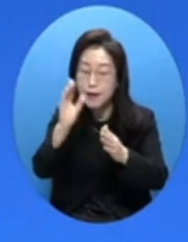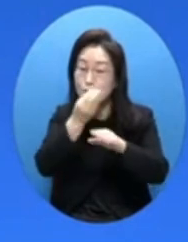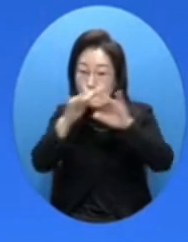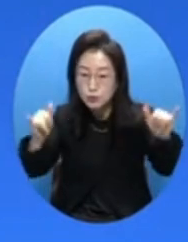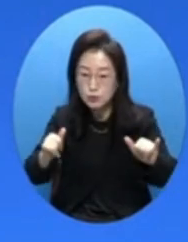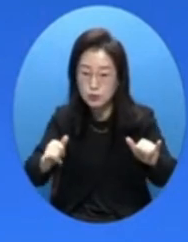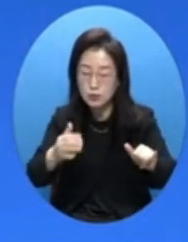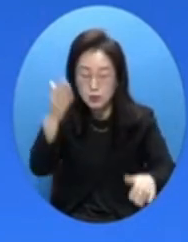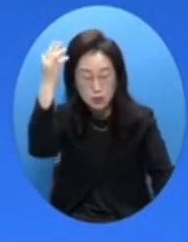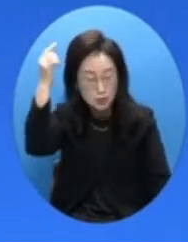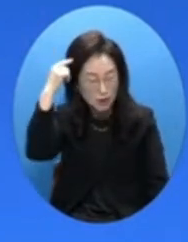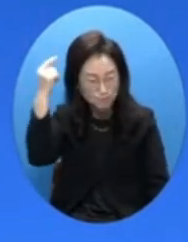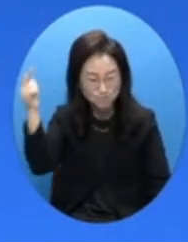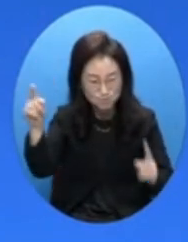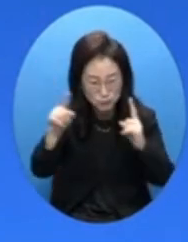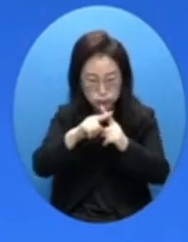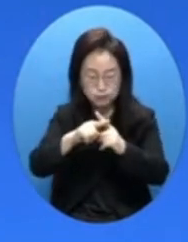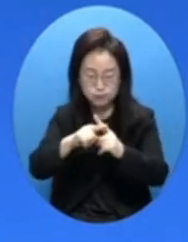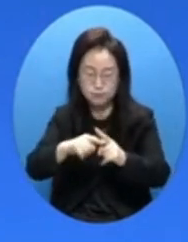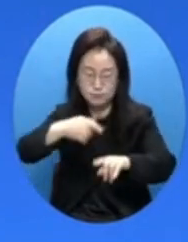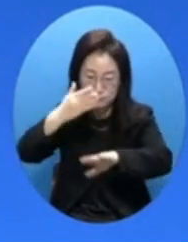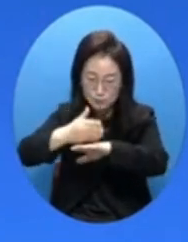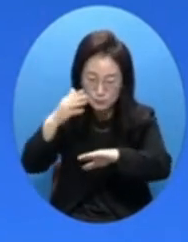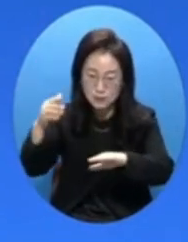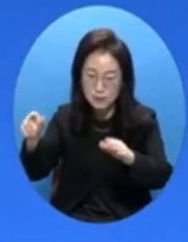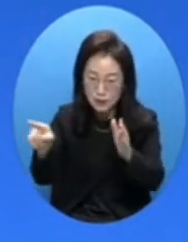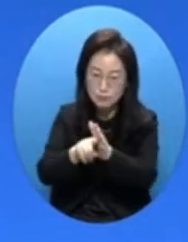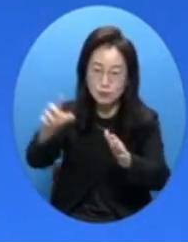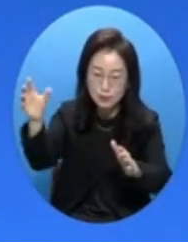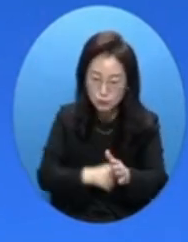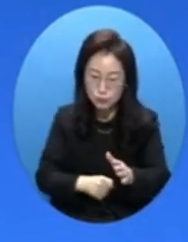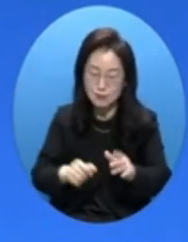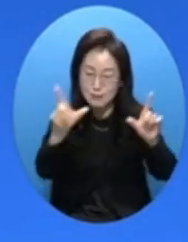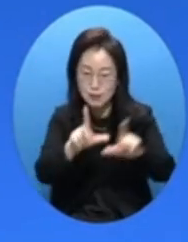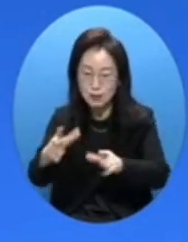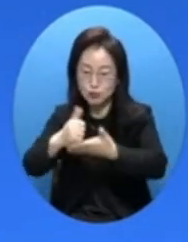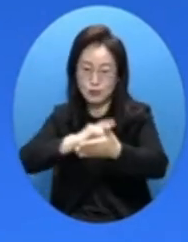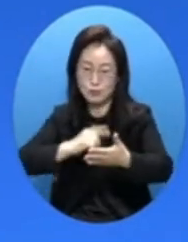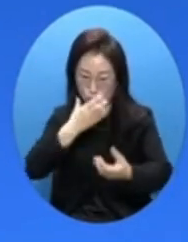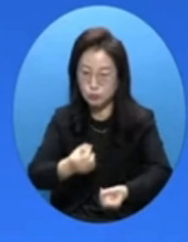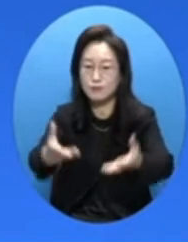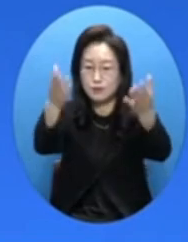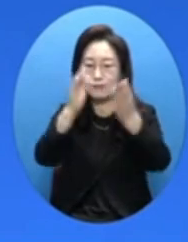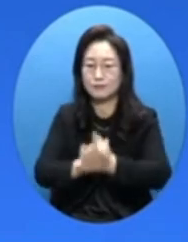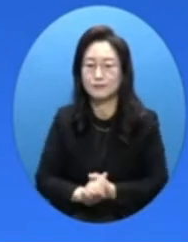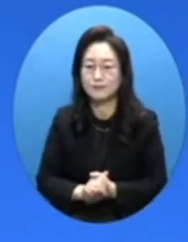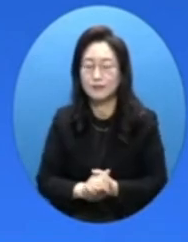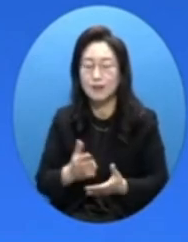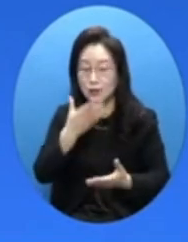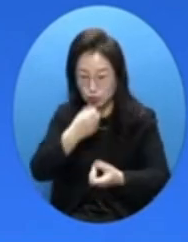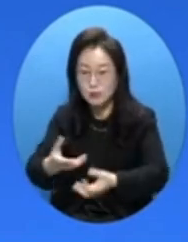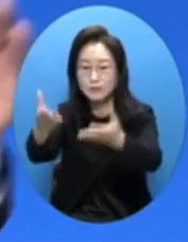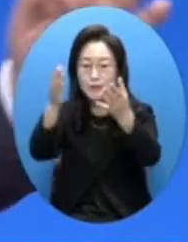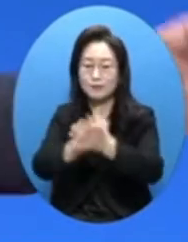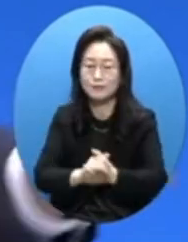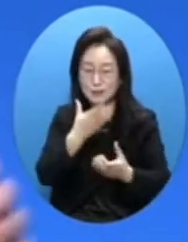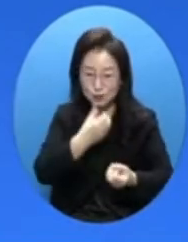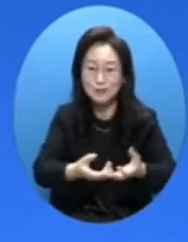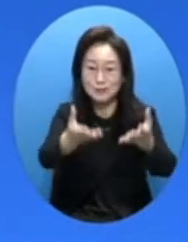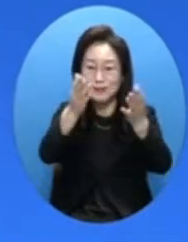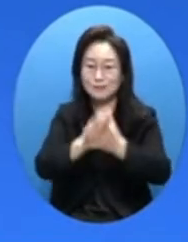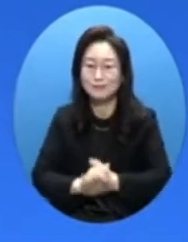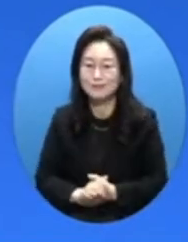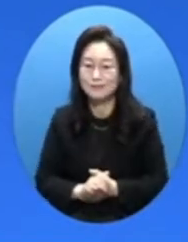감도로 무장해서 늘 하나님의 큰 복을 누리며 살아가는 주님의 자녀들이 다 되시기를 주님의 이름으로 축원합니다. 축원합니다.